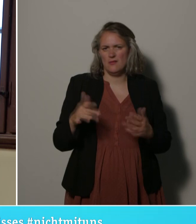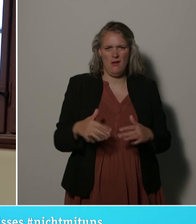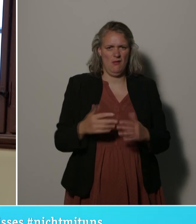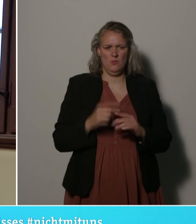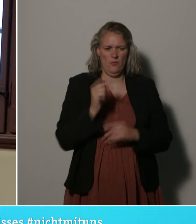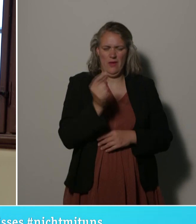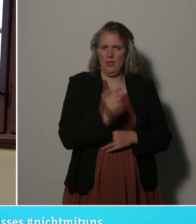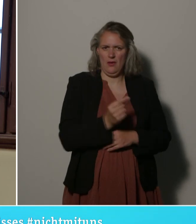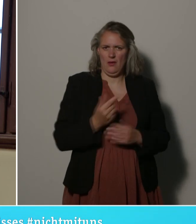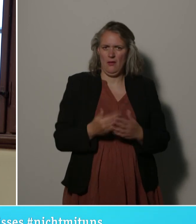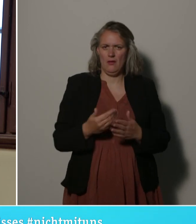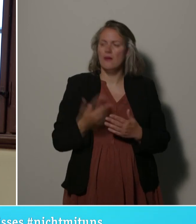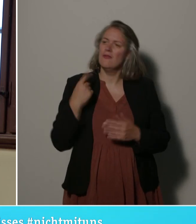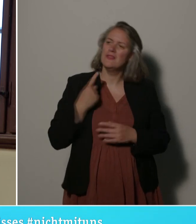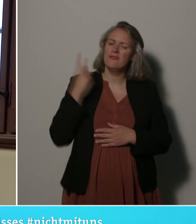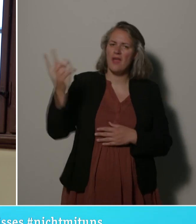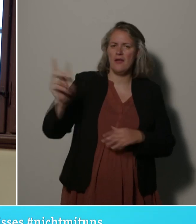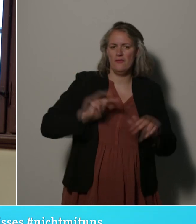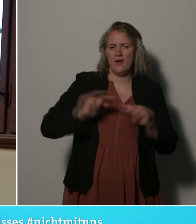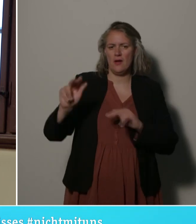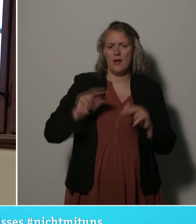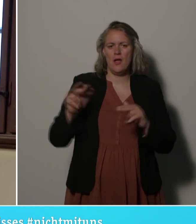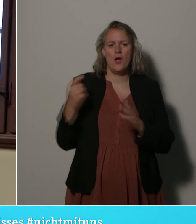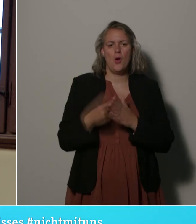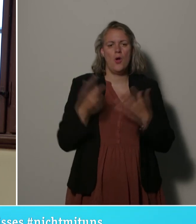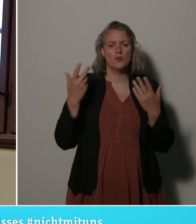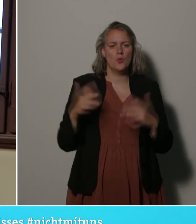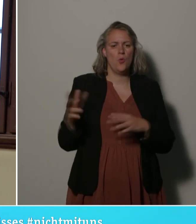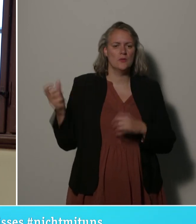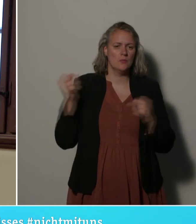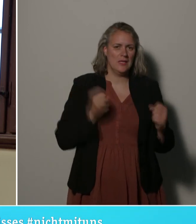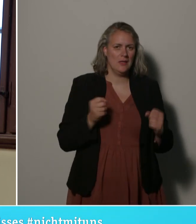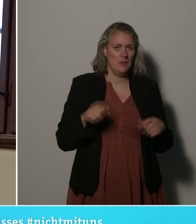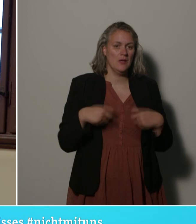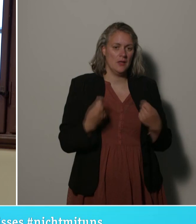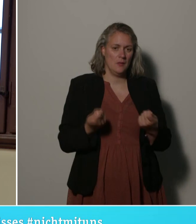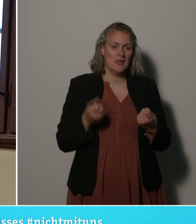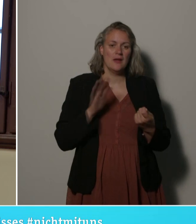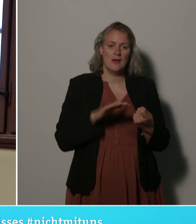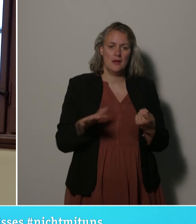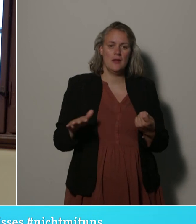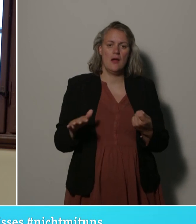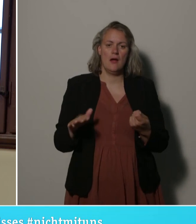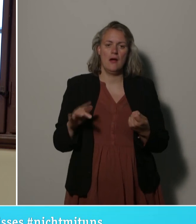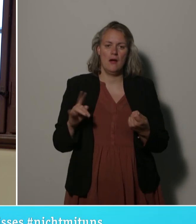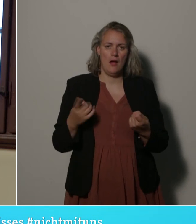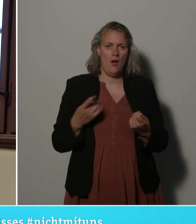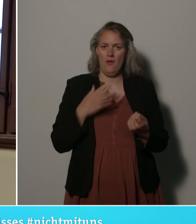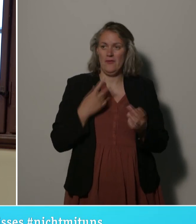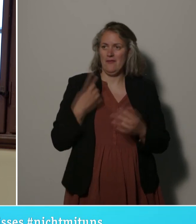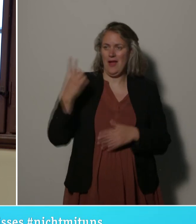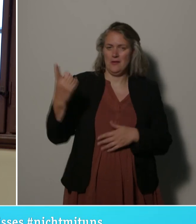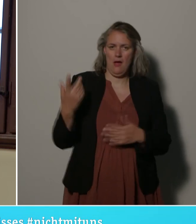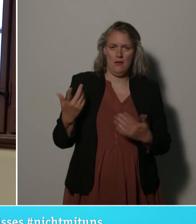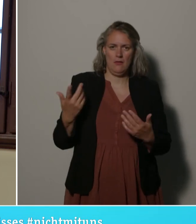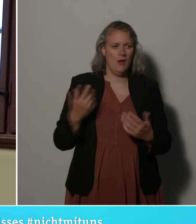sehen, dass es im Fernverkehr eine kostenlose Mitnahmemöglichkeit von Kindern gibt, auch viel weitreichender.